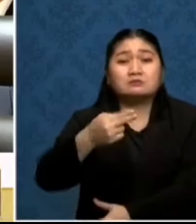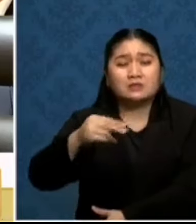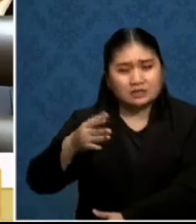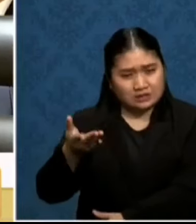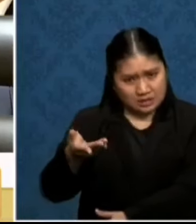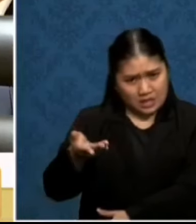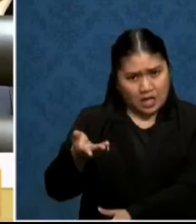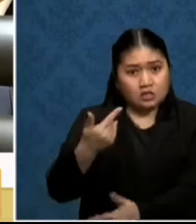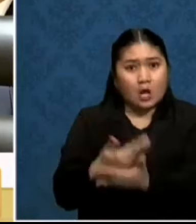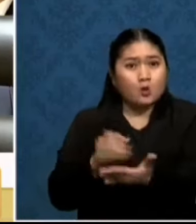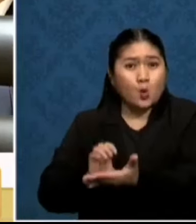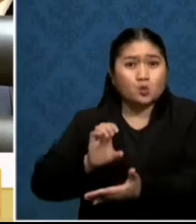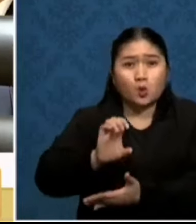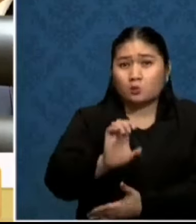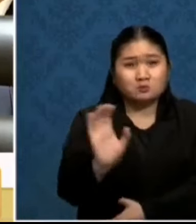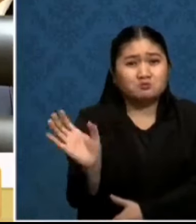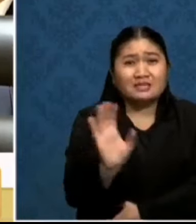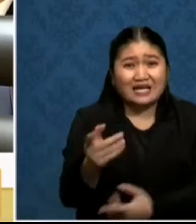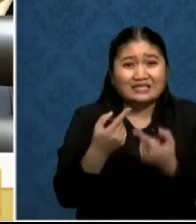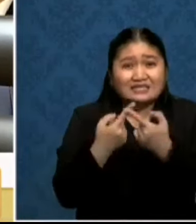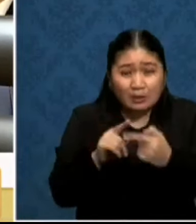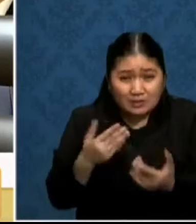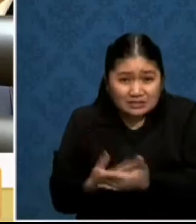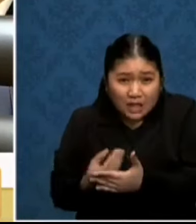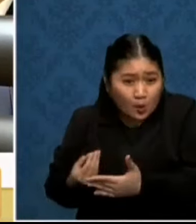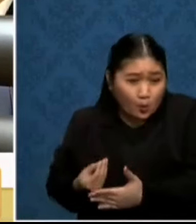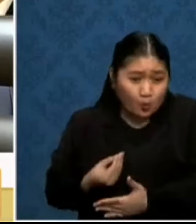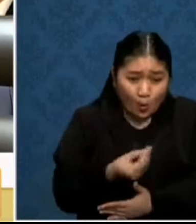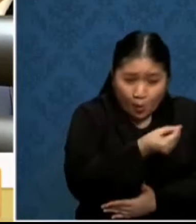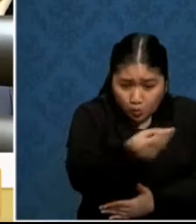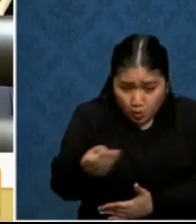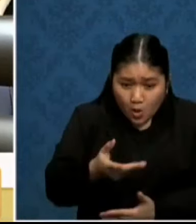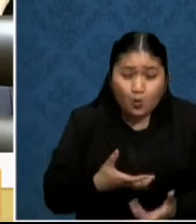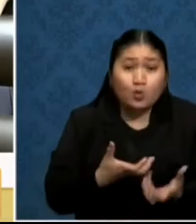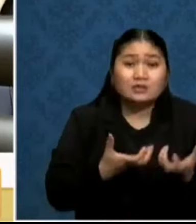ลงทุนแต่เป็นเงินโอนเพื่อการ